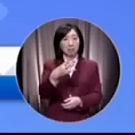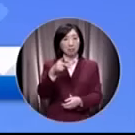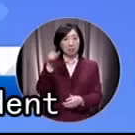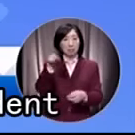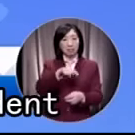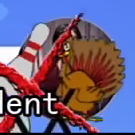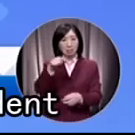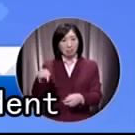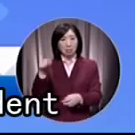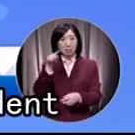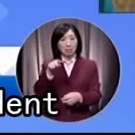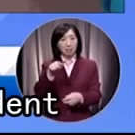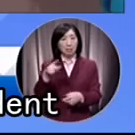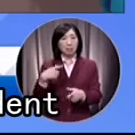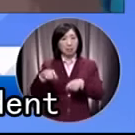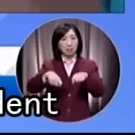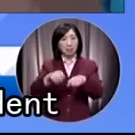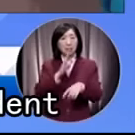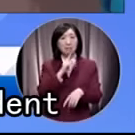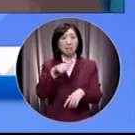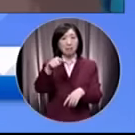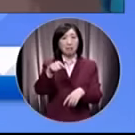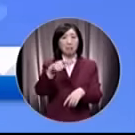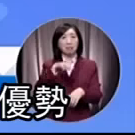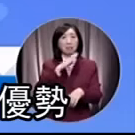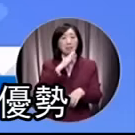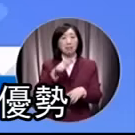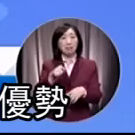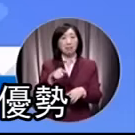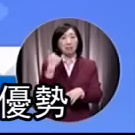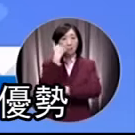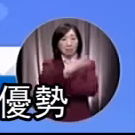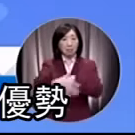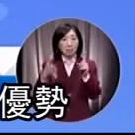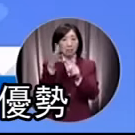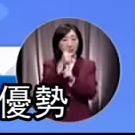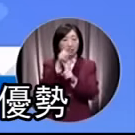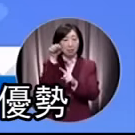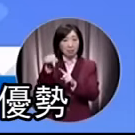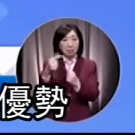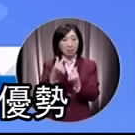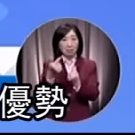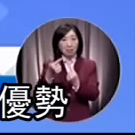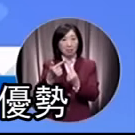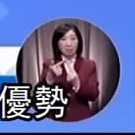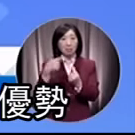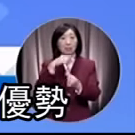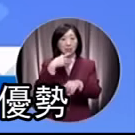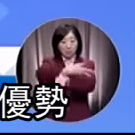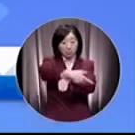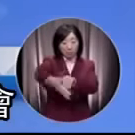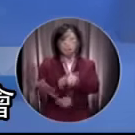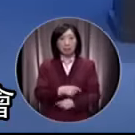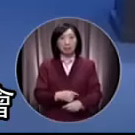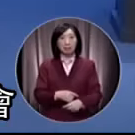划。这个三叉戟就是海神的 Trident， 那就是真正发挥我们海洋的这个优